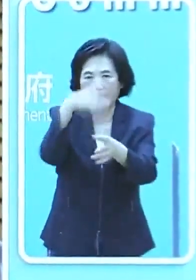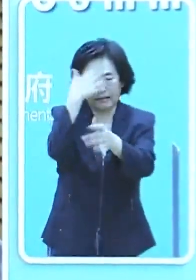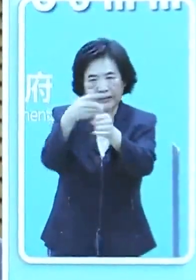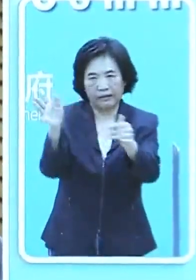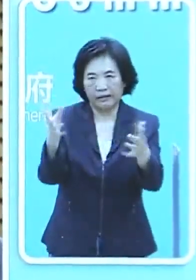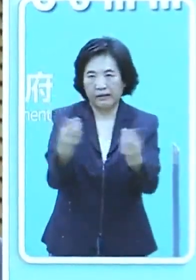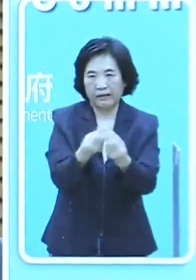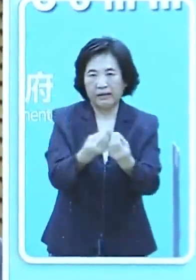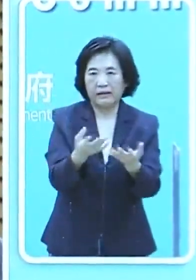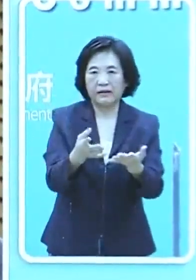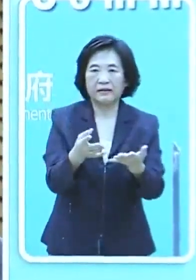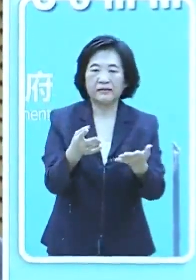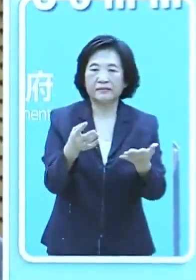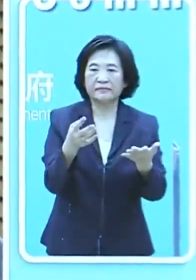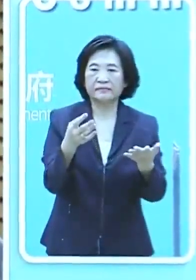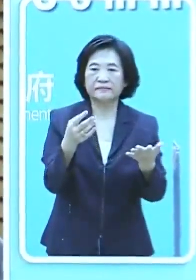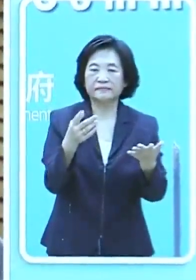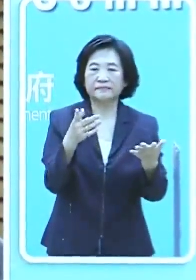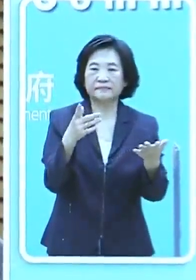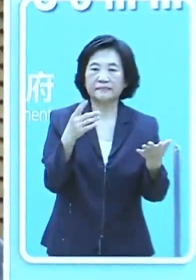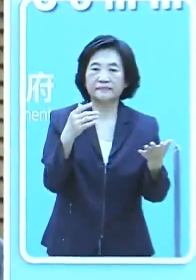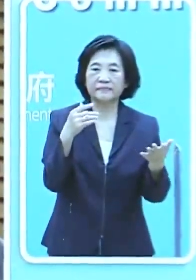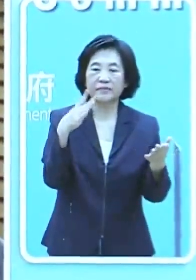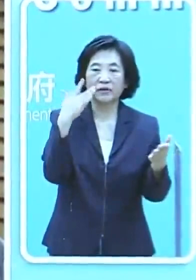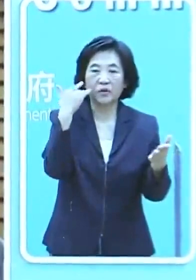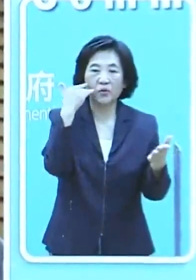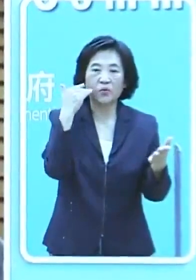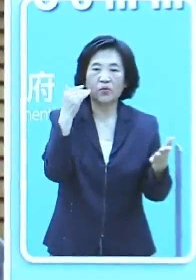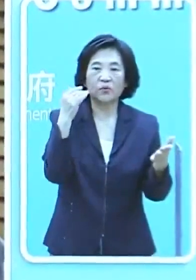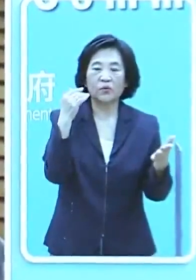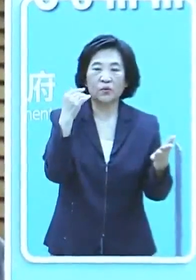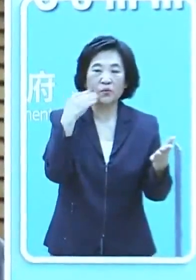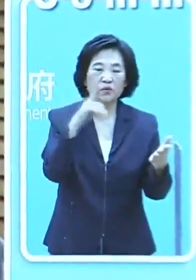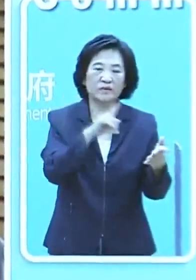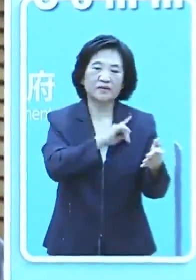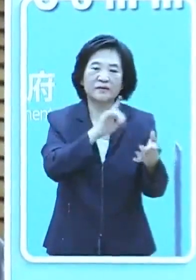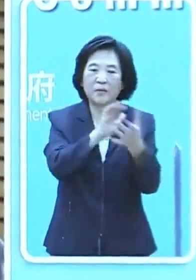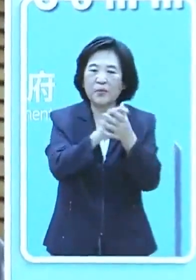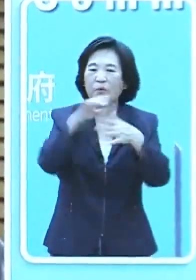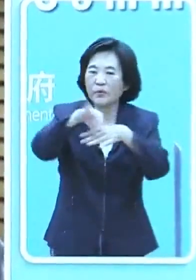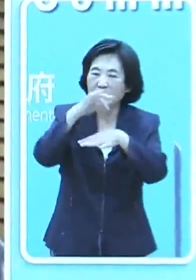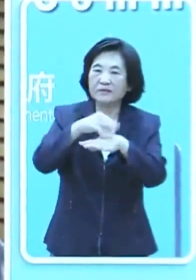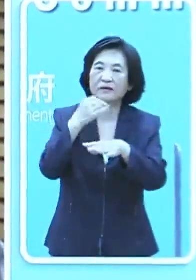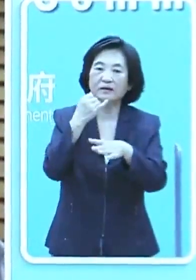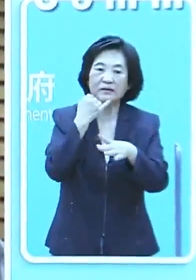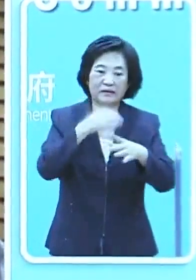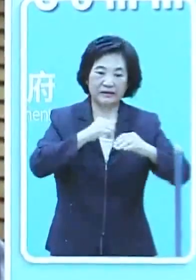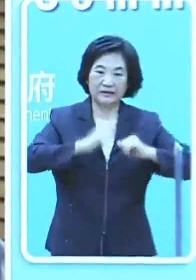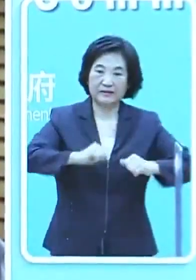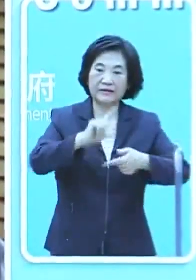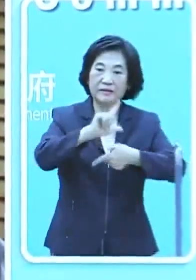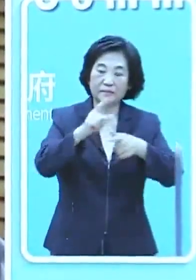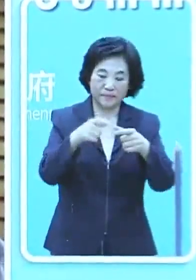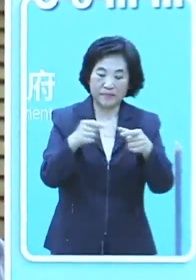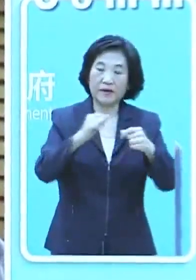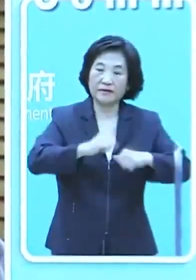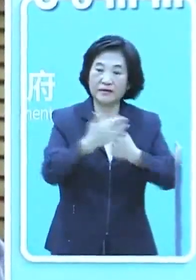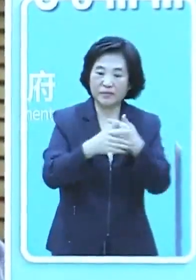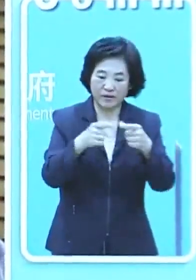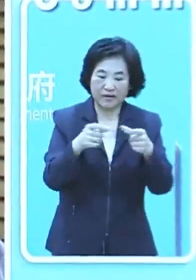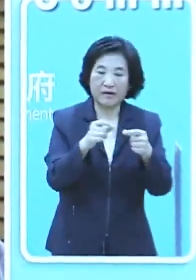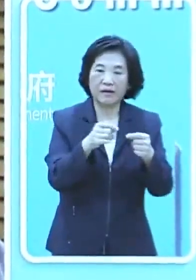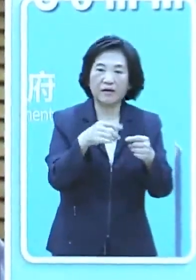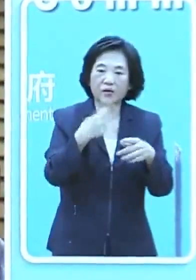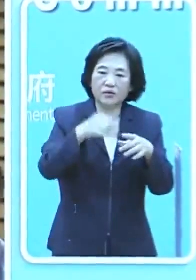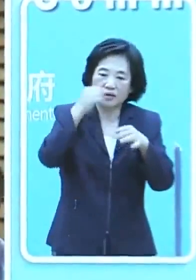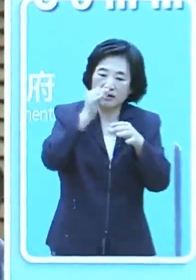嘛。那所以，只有说还是另外一个，如果你有亲戚朋友，可以拿你的检体去医院看，但要包好了，因为那个检体也